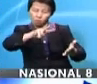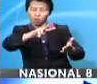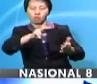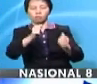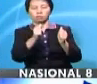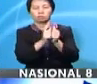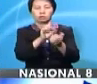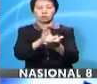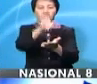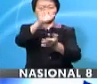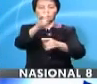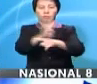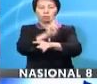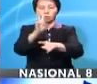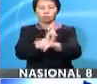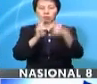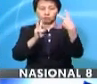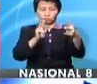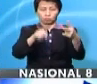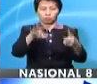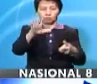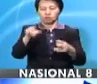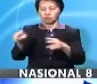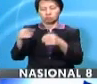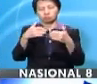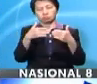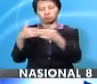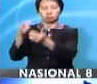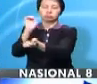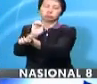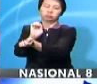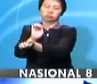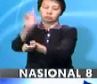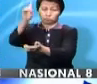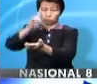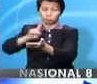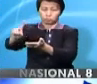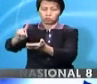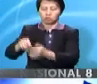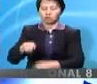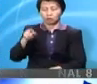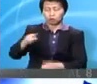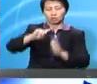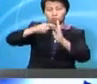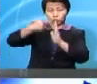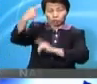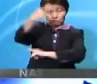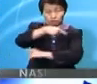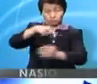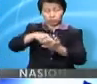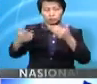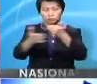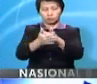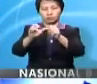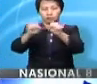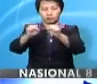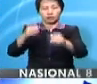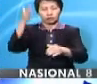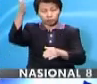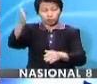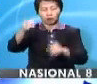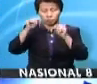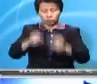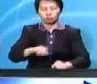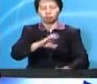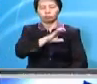kolej vokasional pada 12 Mei lalu dilanjutkan seminggu lagi. Ia bermula hari ini sehingga Selasa depan bagi